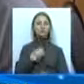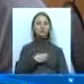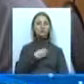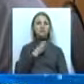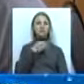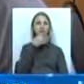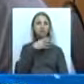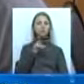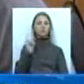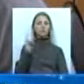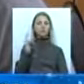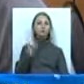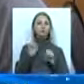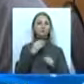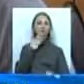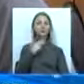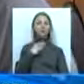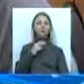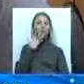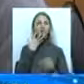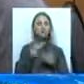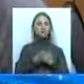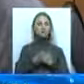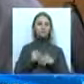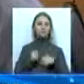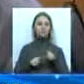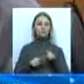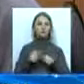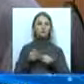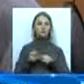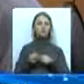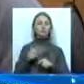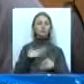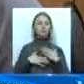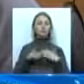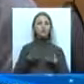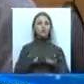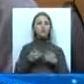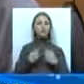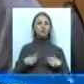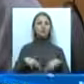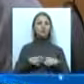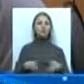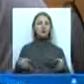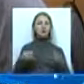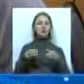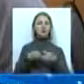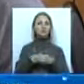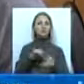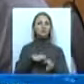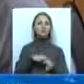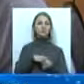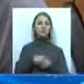қорқынышты емес екенін, кез келген баланы өз балаңдай жақсы көріп кету мүмкін екендігін көрсетеді. Сондықтан осында қайырымдылық қорлар бірігіп,